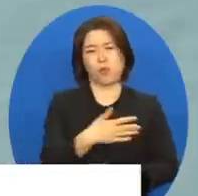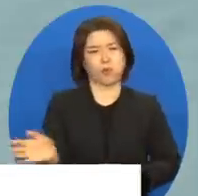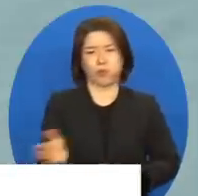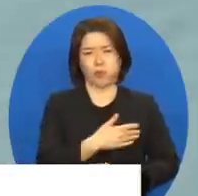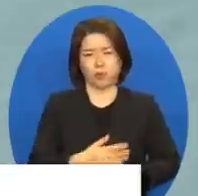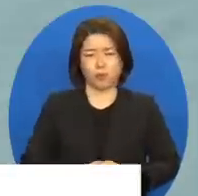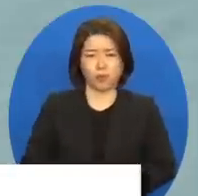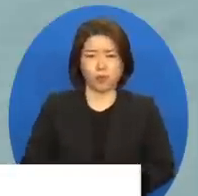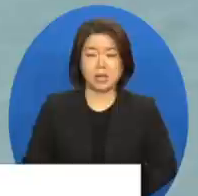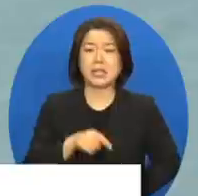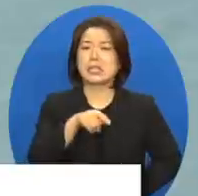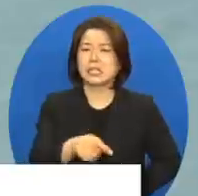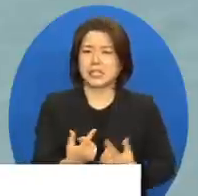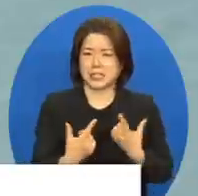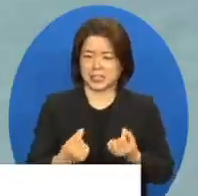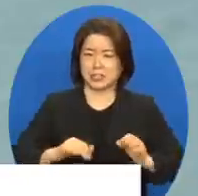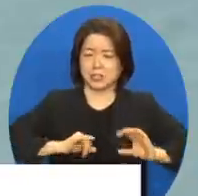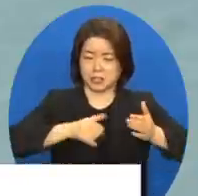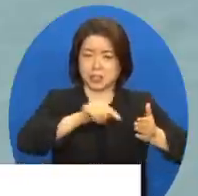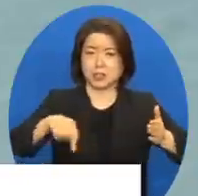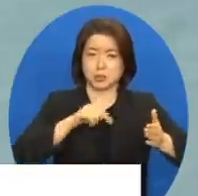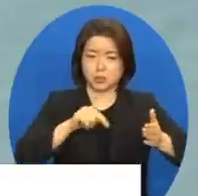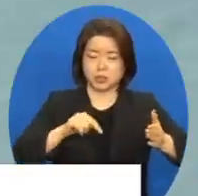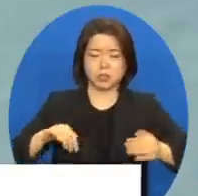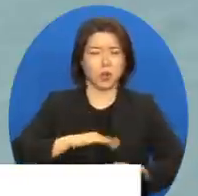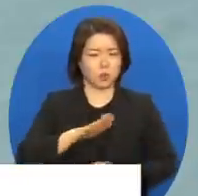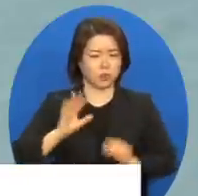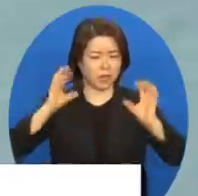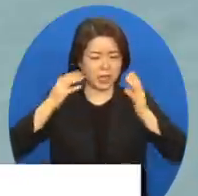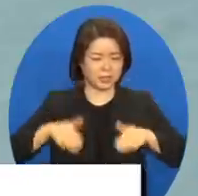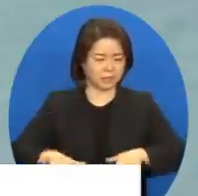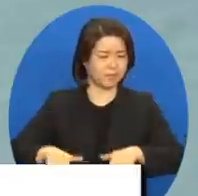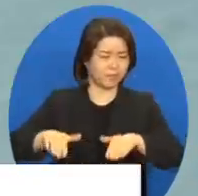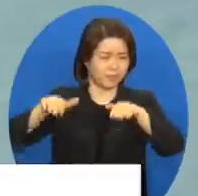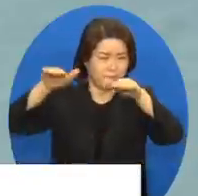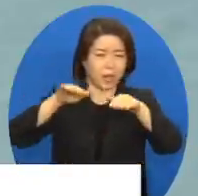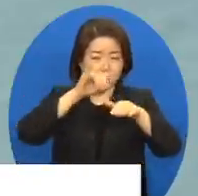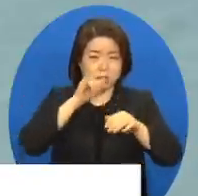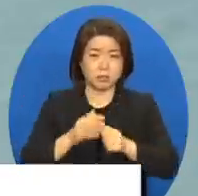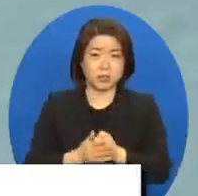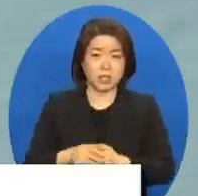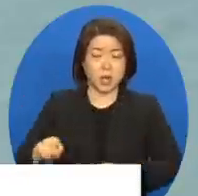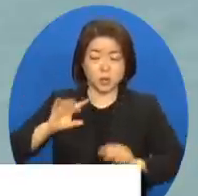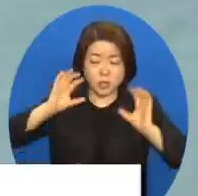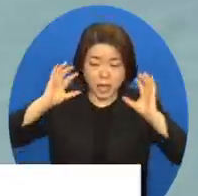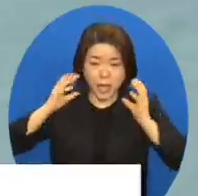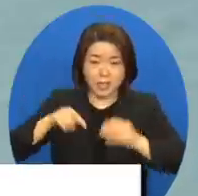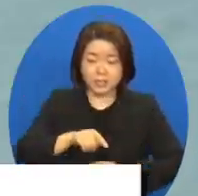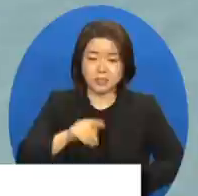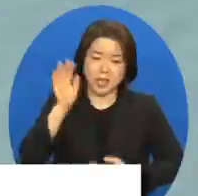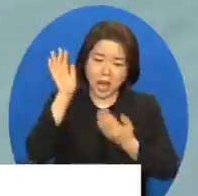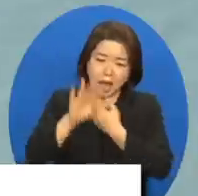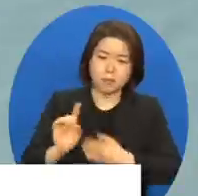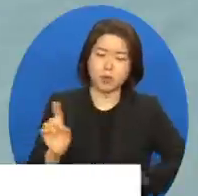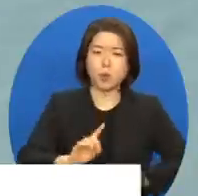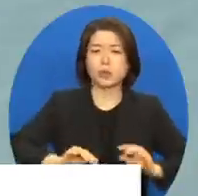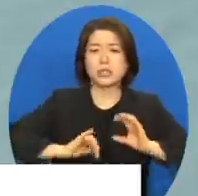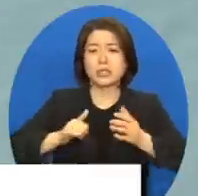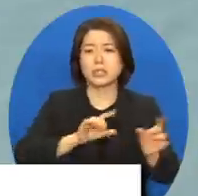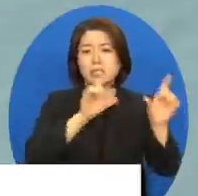그런 세상 속에서 우리 아이들이 자랍니다. 앞으로 이 아이들이 어떤 세상을 살아가게